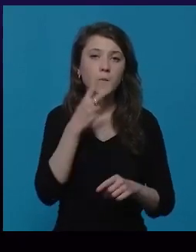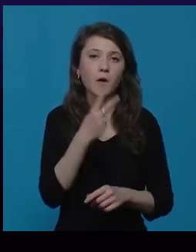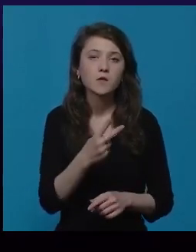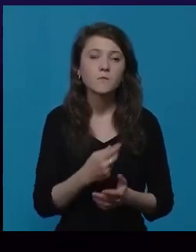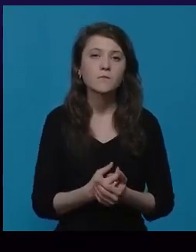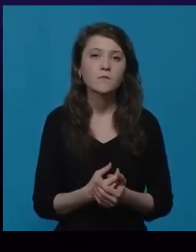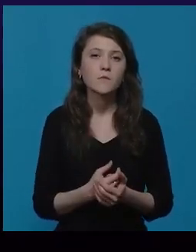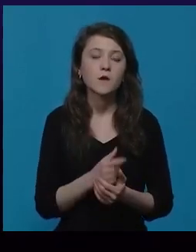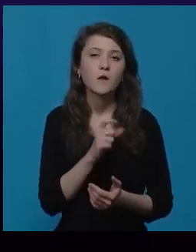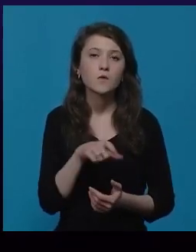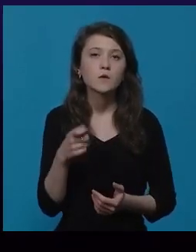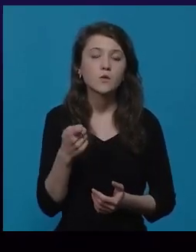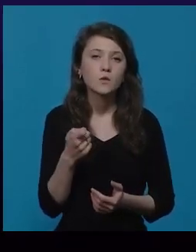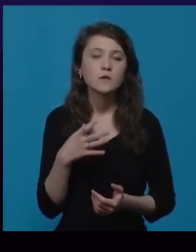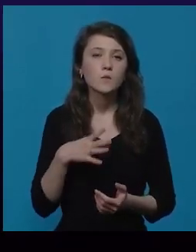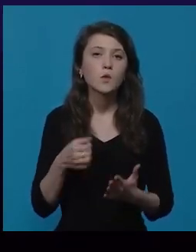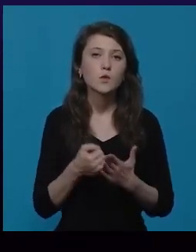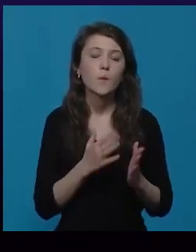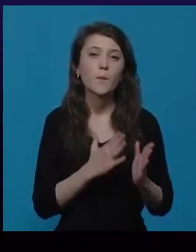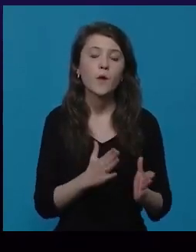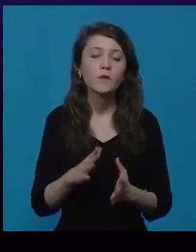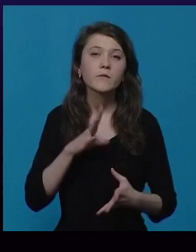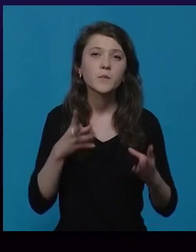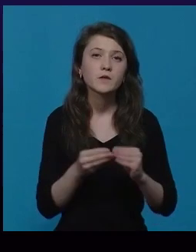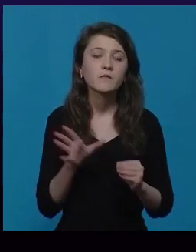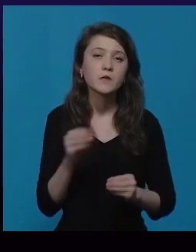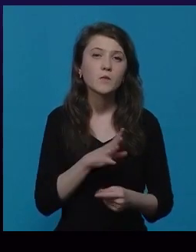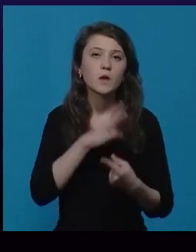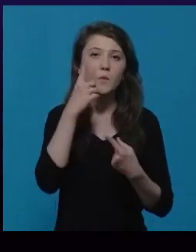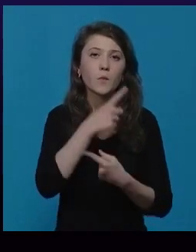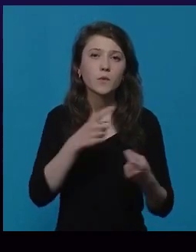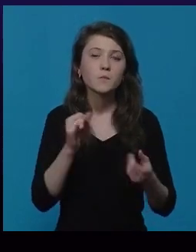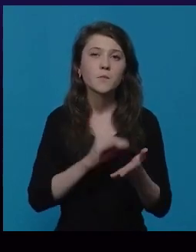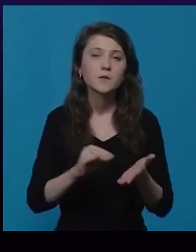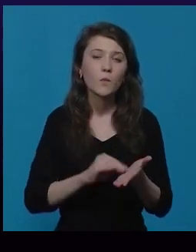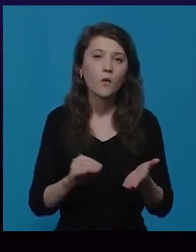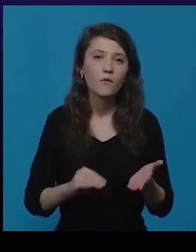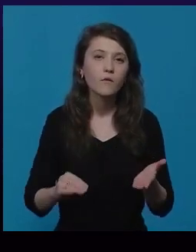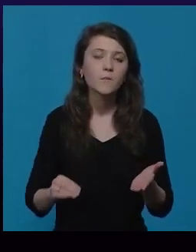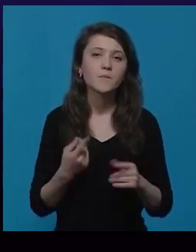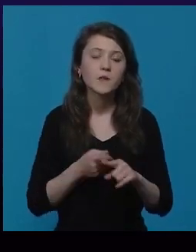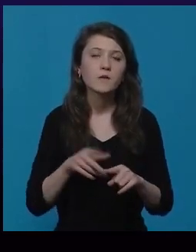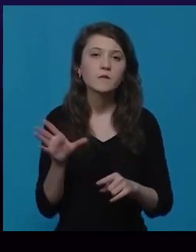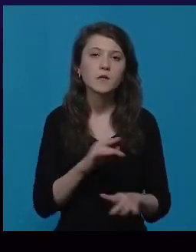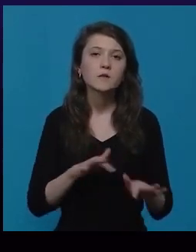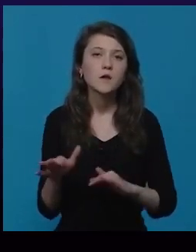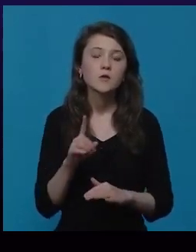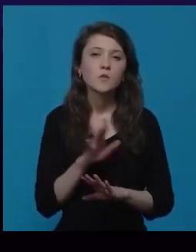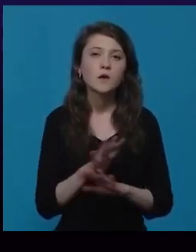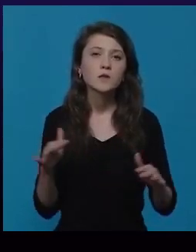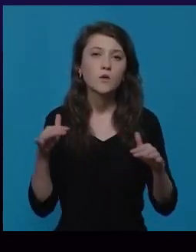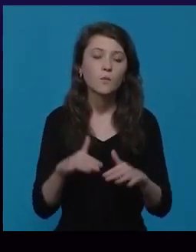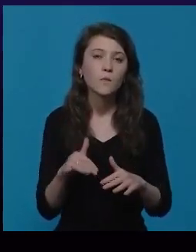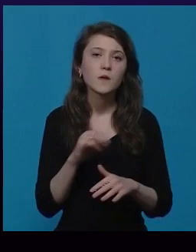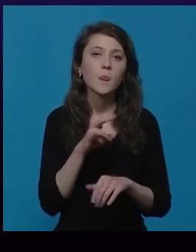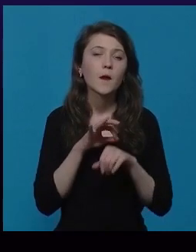трошки стимулює до порядка. Тому, в принципі, всі були попереджені і письмово, і про всі ці заходи, щоб не скупчуватися, і на проводи на